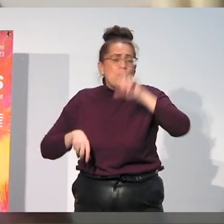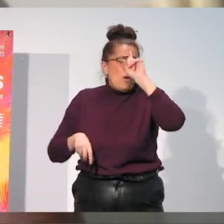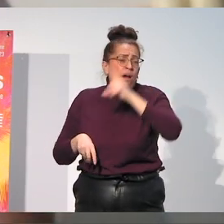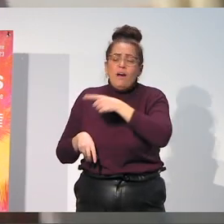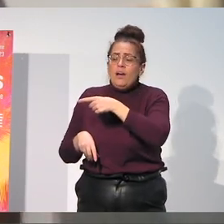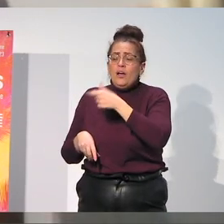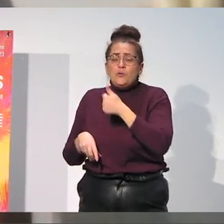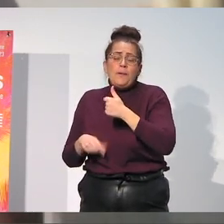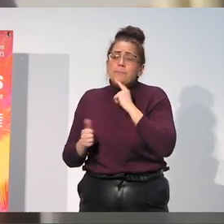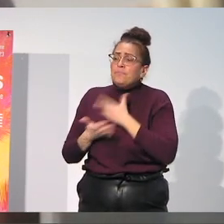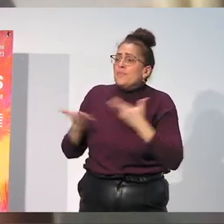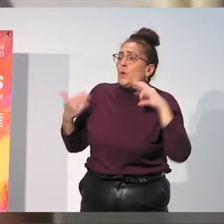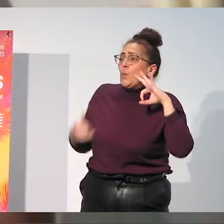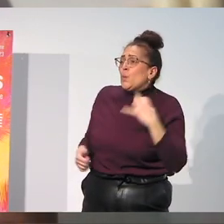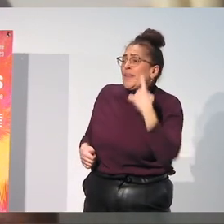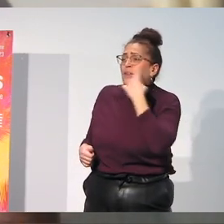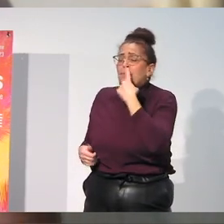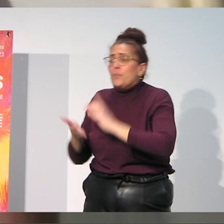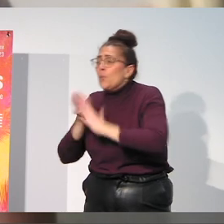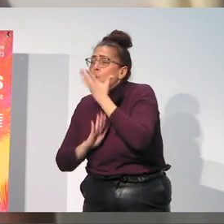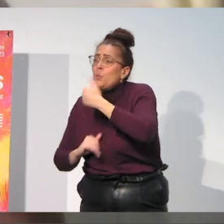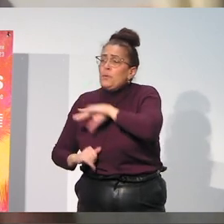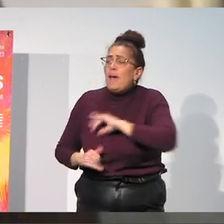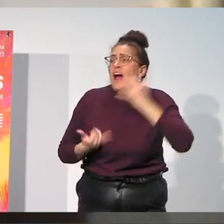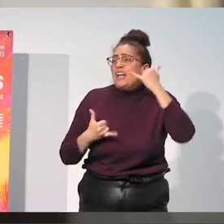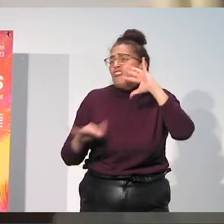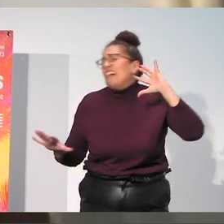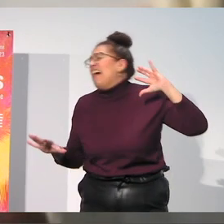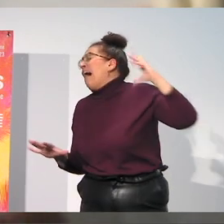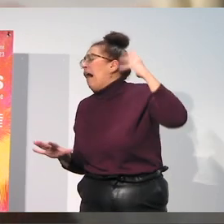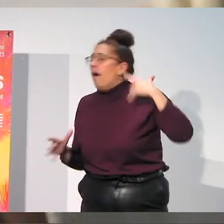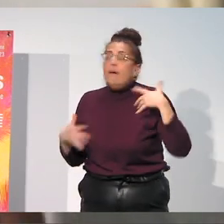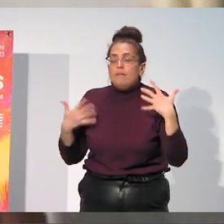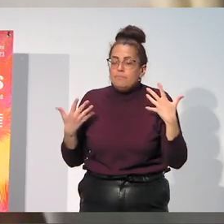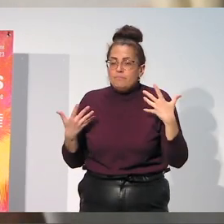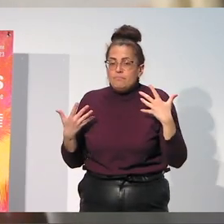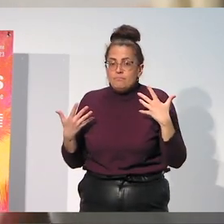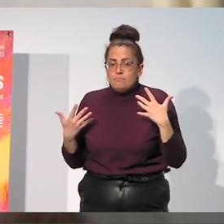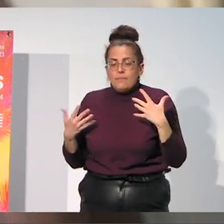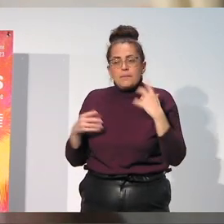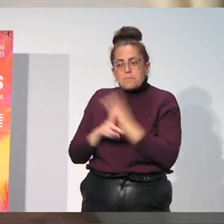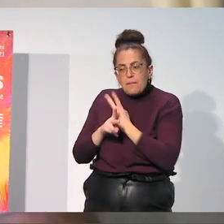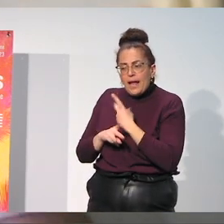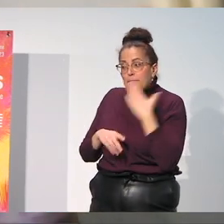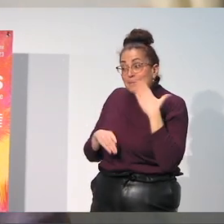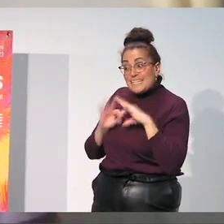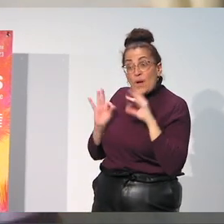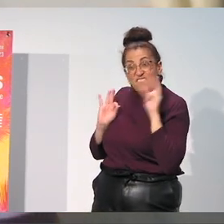là-bas. » Donc il y avait une sorte d'apothéose comme ça, narrative, pour pouvoir ensuite le faire chuter. Non, un système pyramidal.